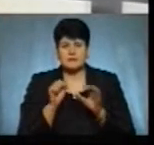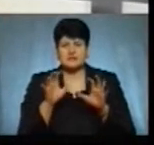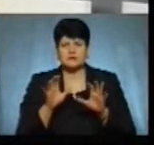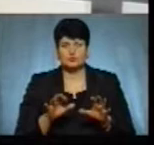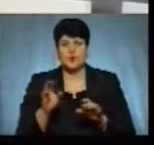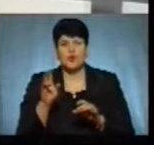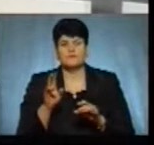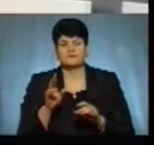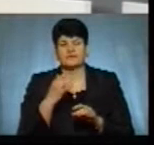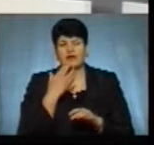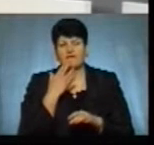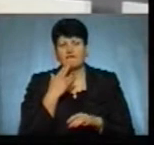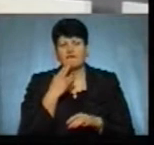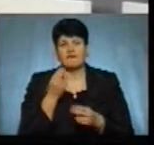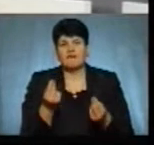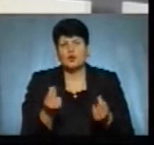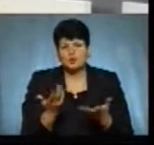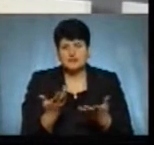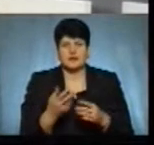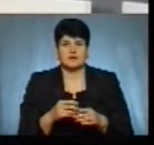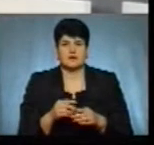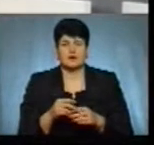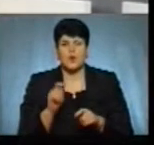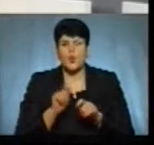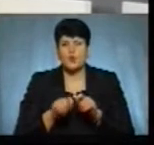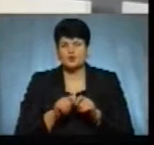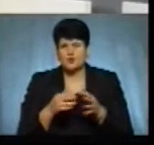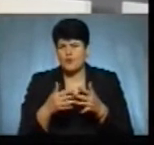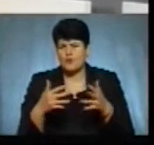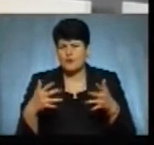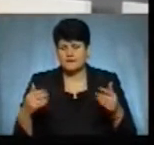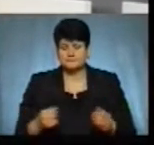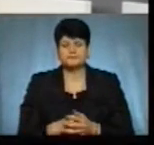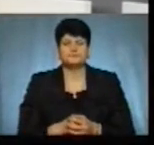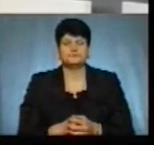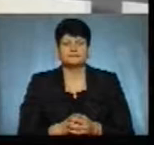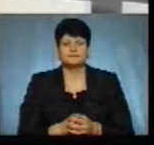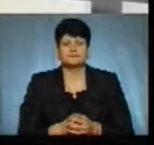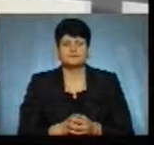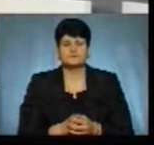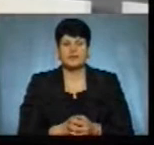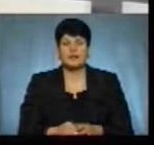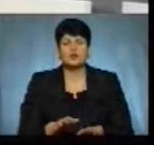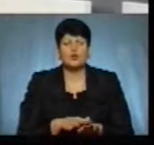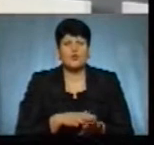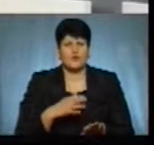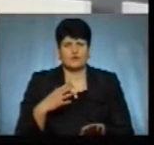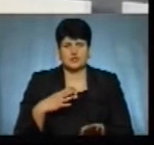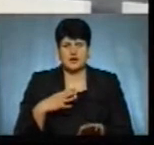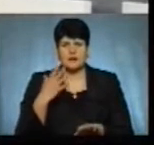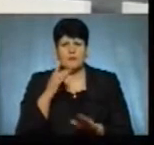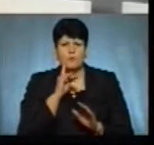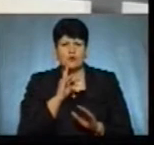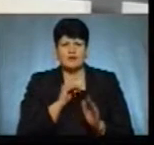валютний контроль, чи по-іншому, як він називається, наразі це назва про валюту і валютні цінності. Досить довго ми чекали, поки Верховна Рада